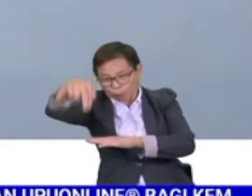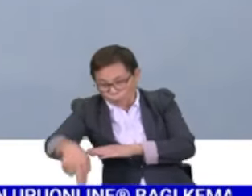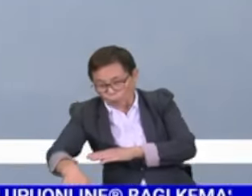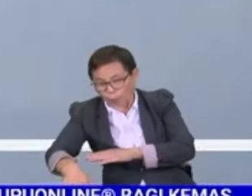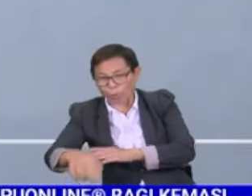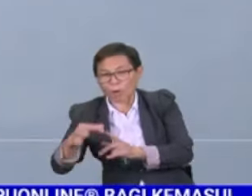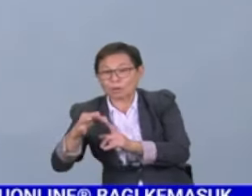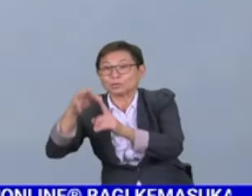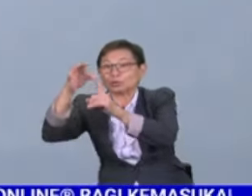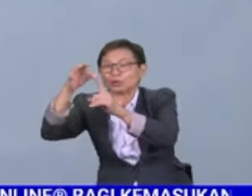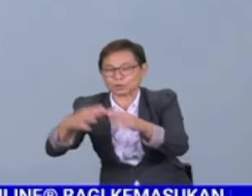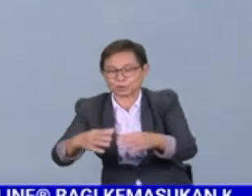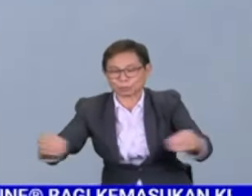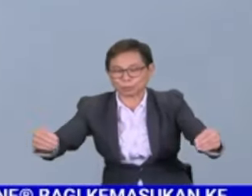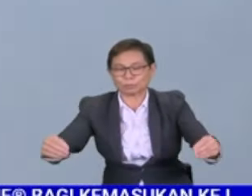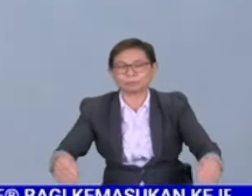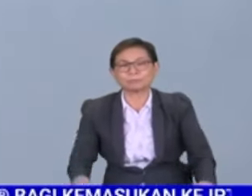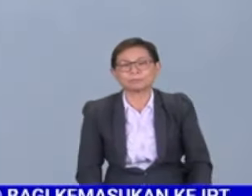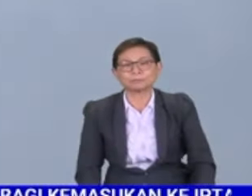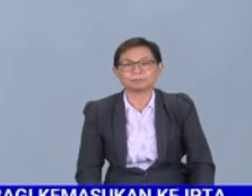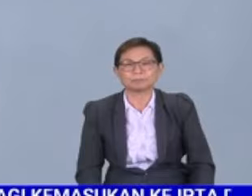ekonomi eksklusif Jepun.